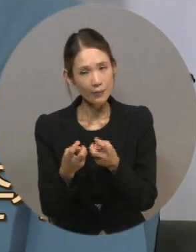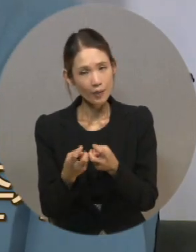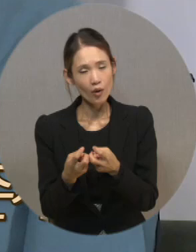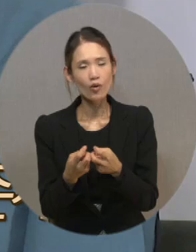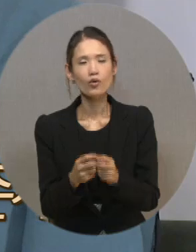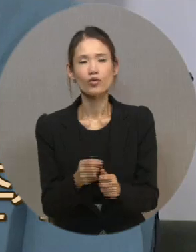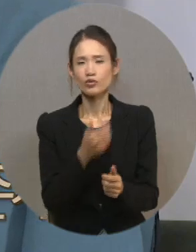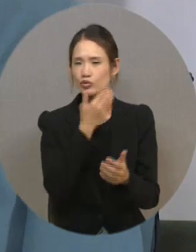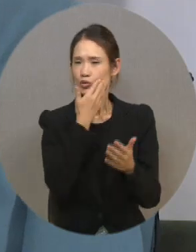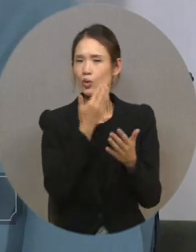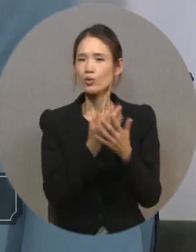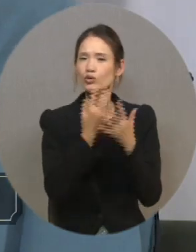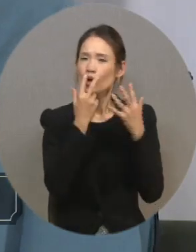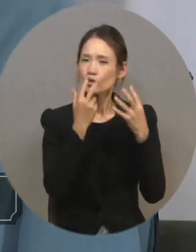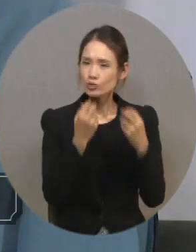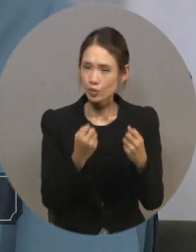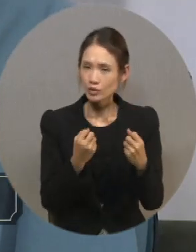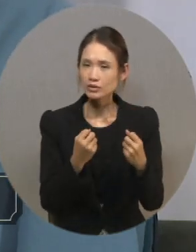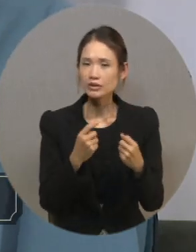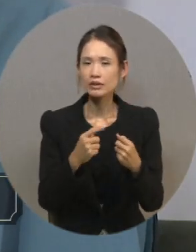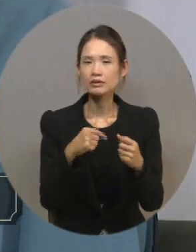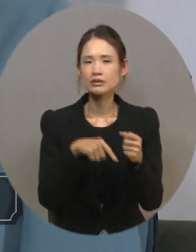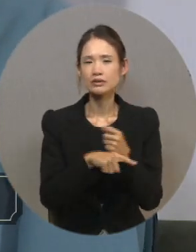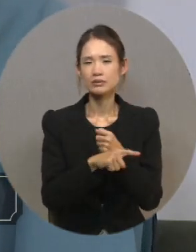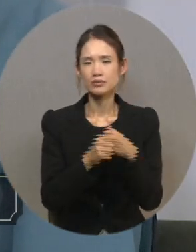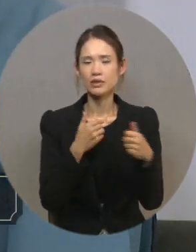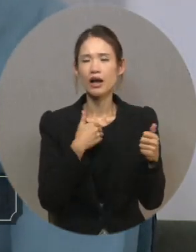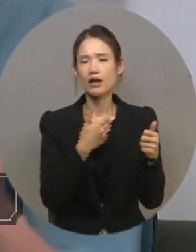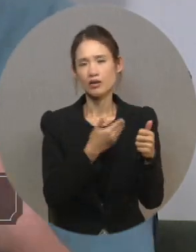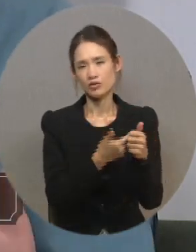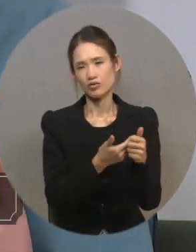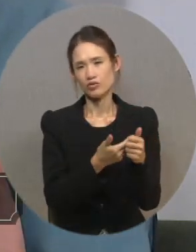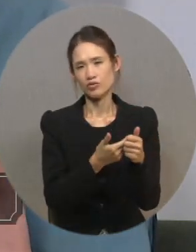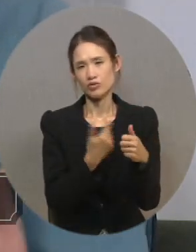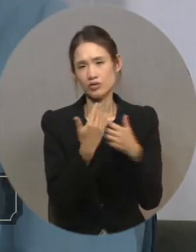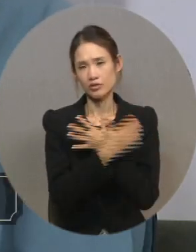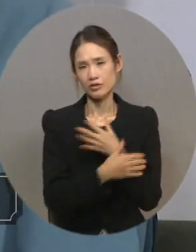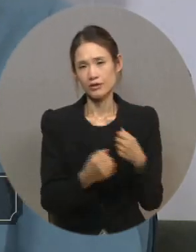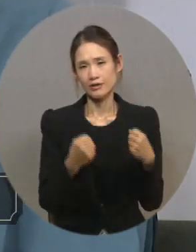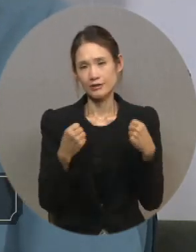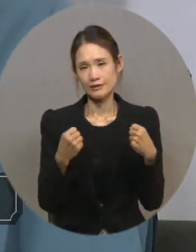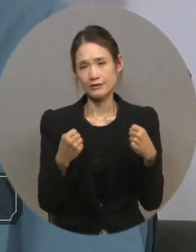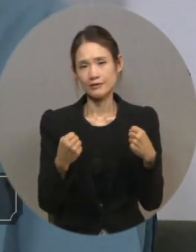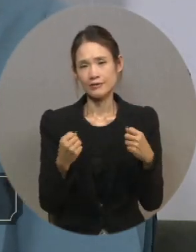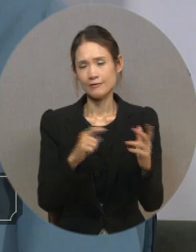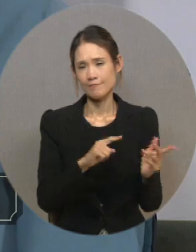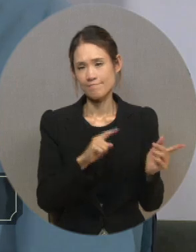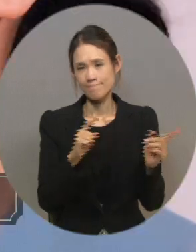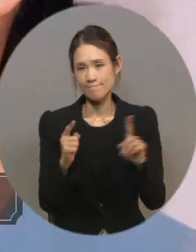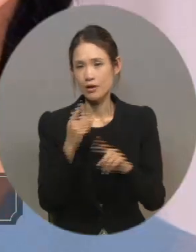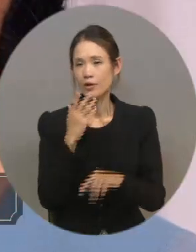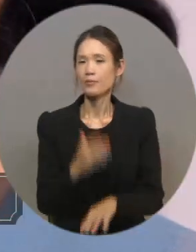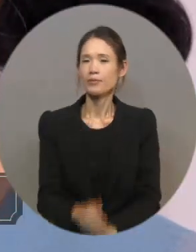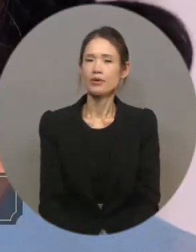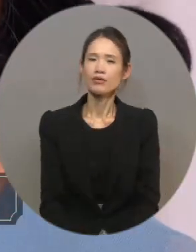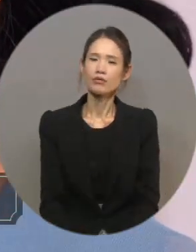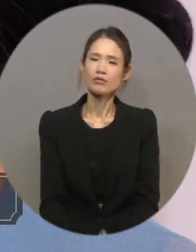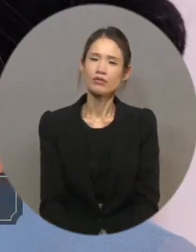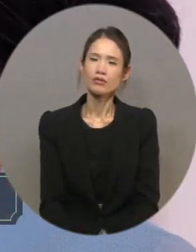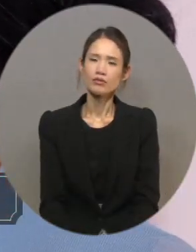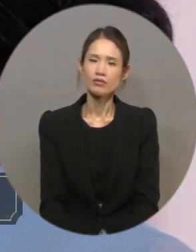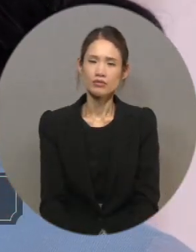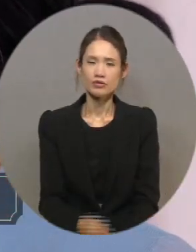아주 소중한 존재다. 그래서 의미 조명을 좀 해주면 이 아이들이 그게 힘이 돼서 일어서더라고요. 그렇게